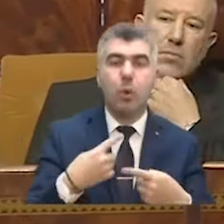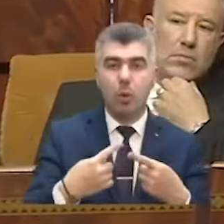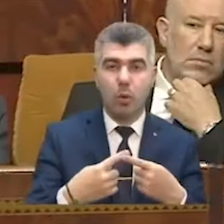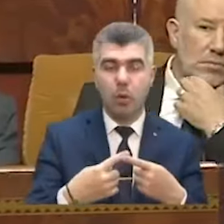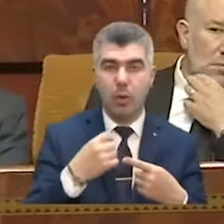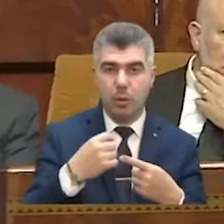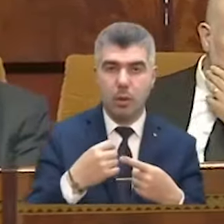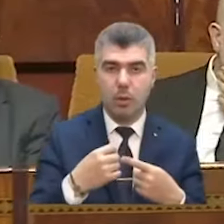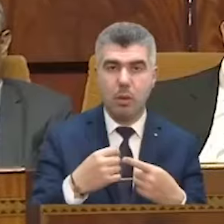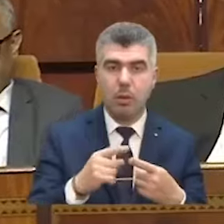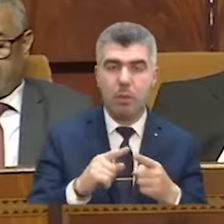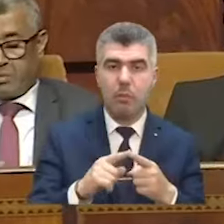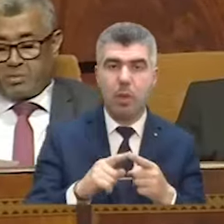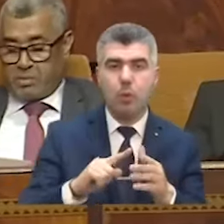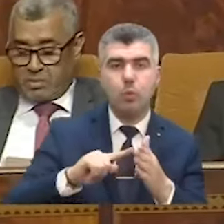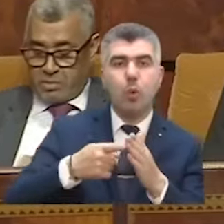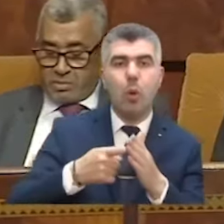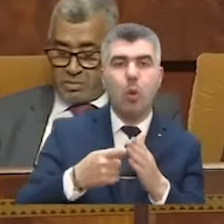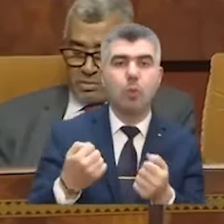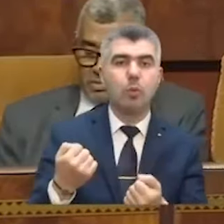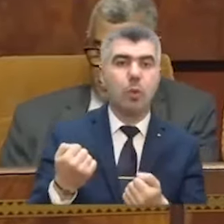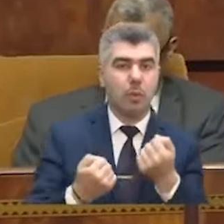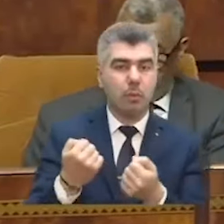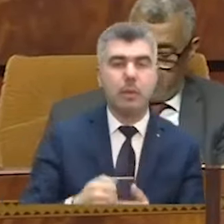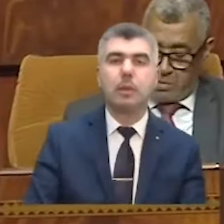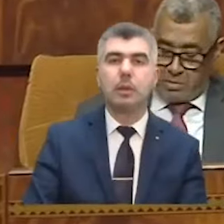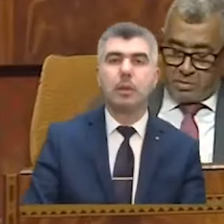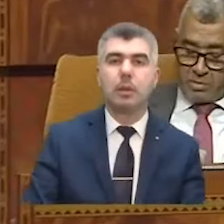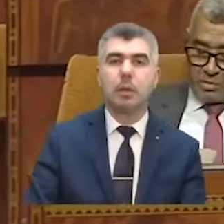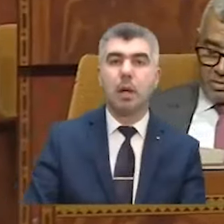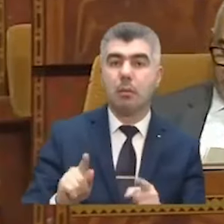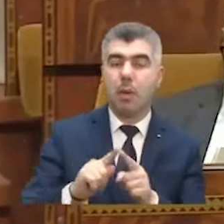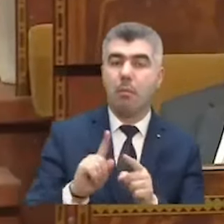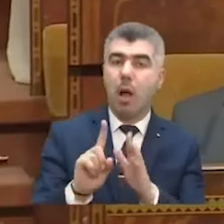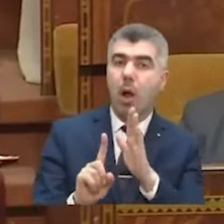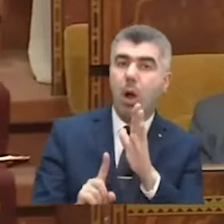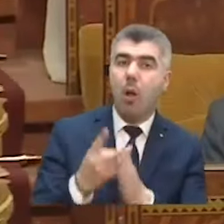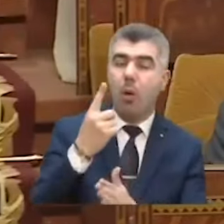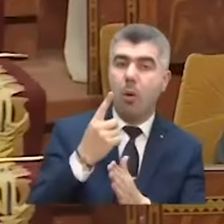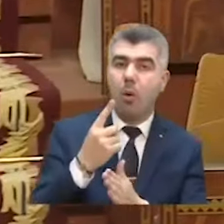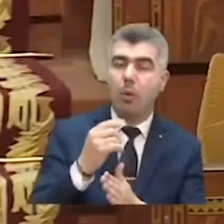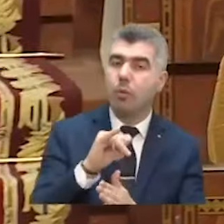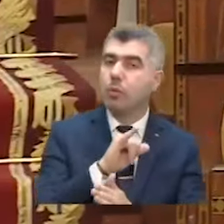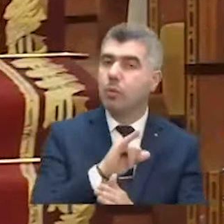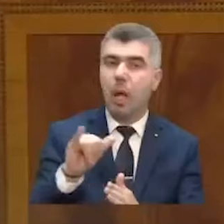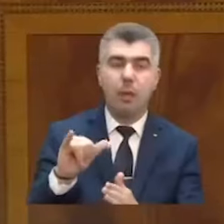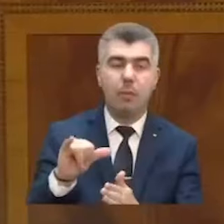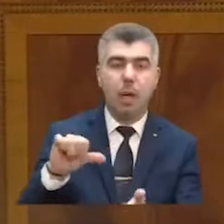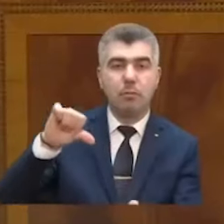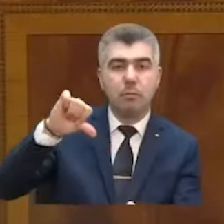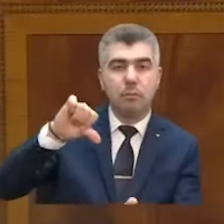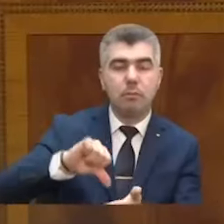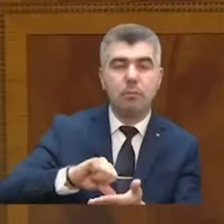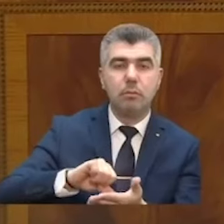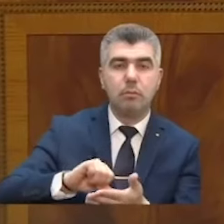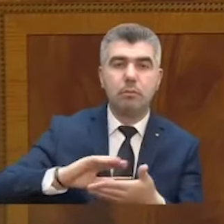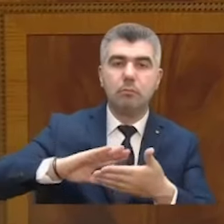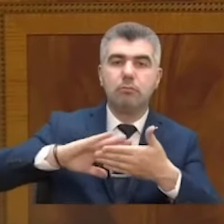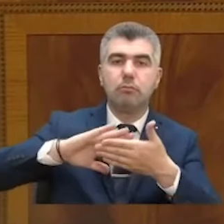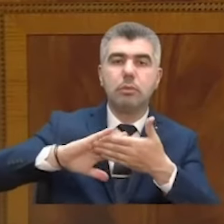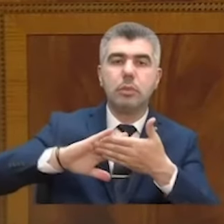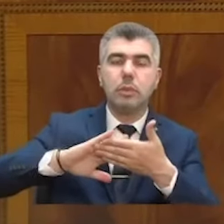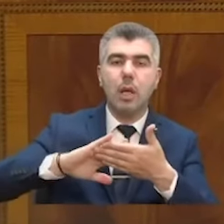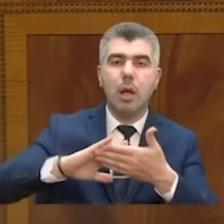السيارات الكهربائية، وهي تجربة فريدة من نوعها في منطقة الشرق الأوسط